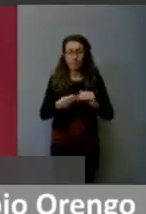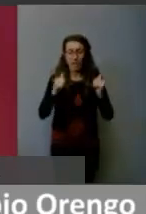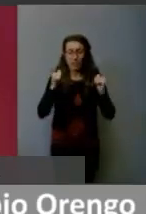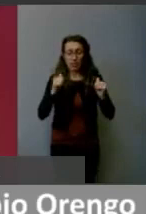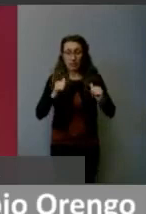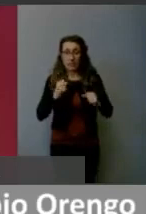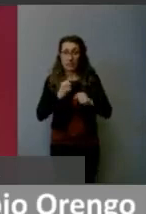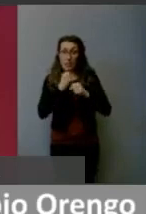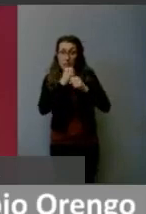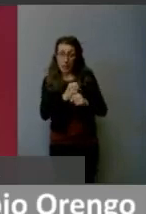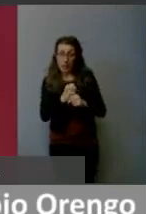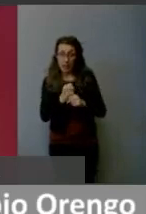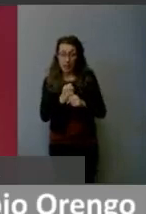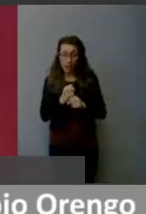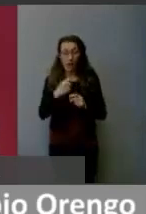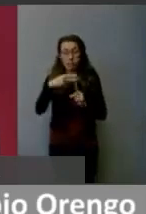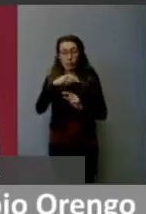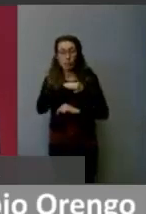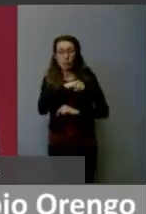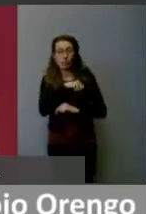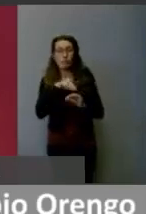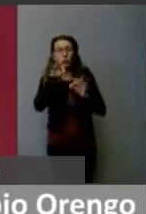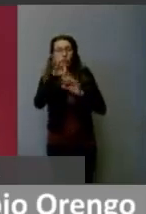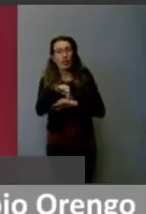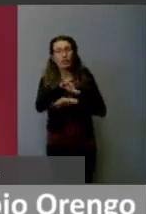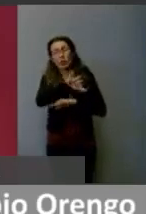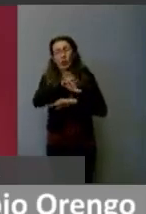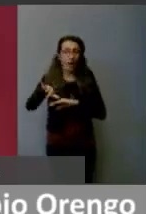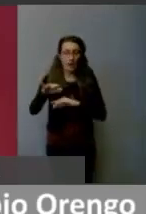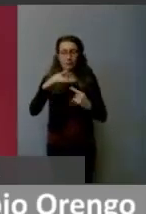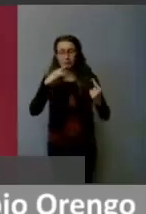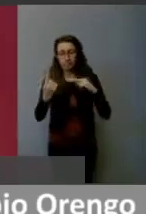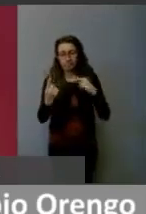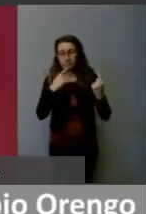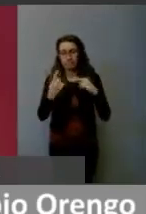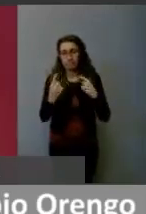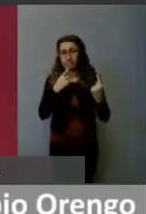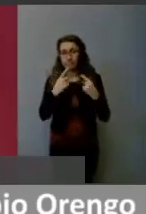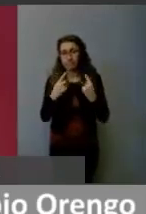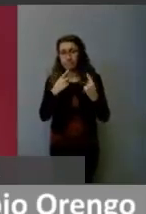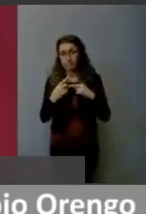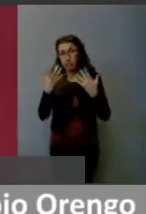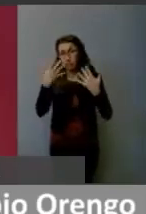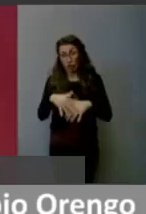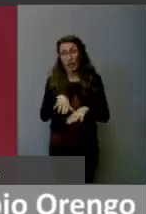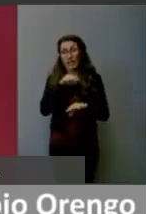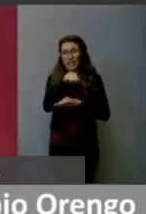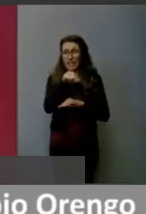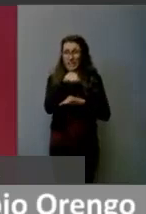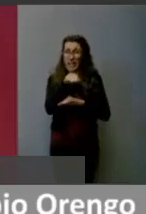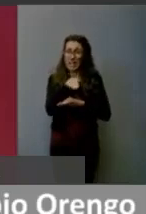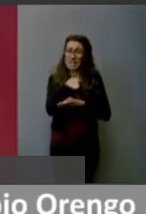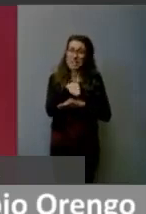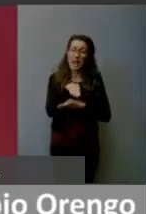municipio Centro-Est, una richiesta che è stata inviata agli assessorati competenti,